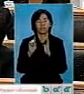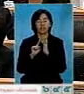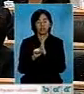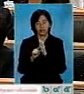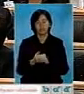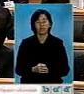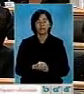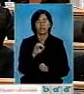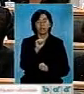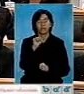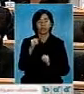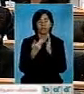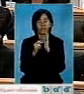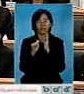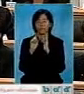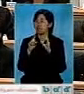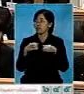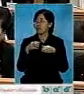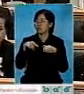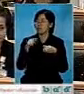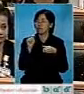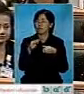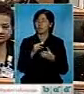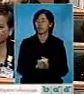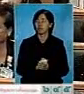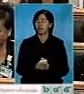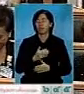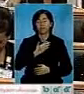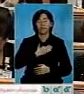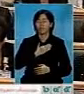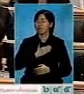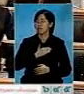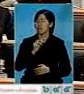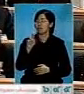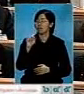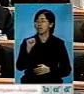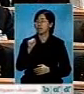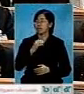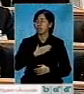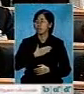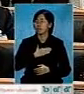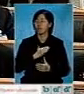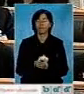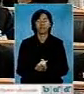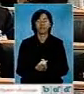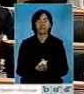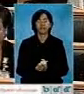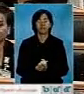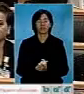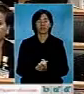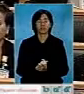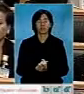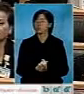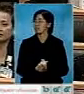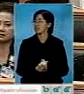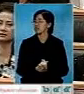รจังหวัดอุดรธานีพรรคเพื่อไทยในฐานะสมาชิกรัฐสภา ท่านเกียรติศักดิ์ครับเดี๋ย